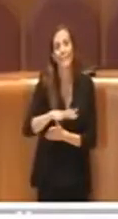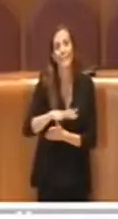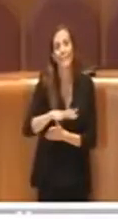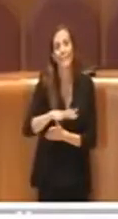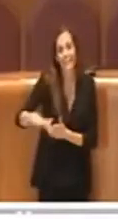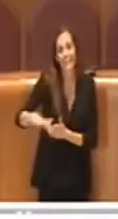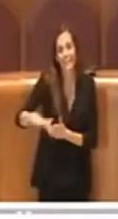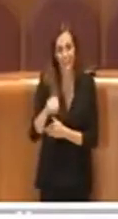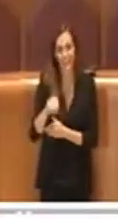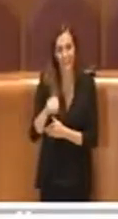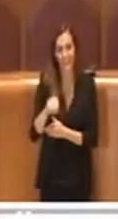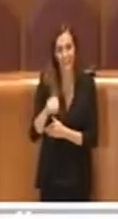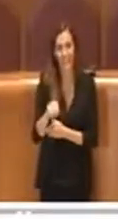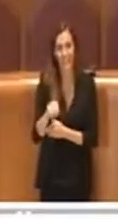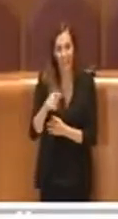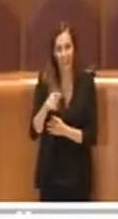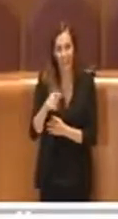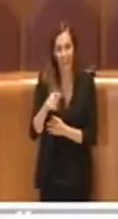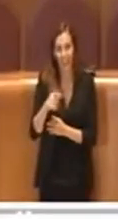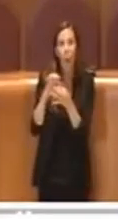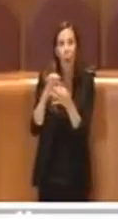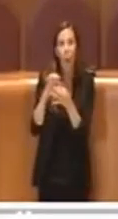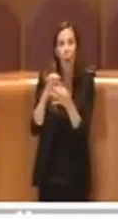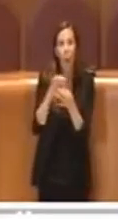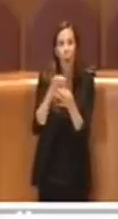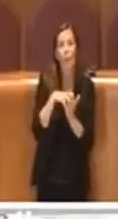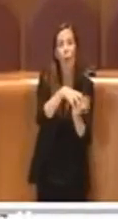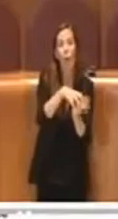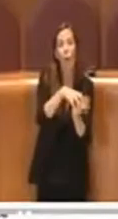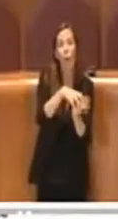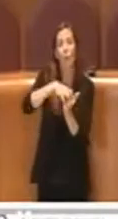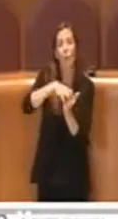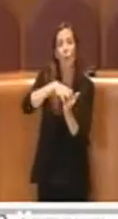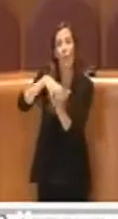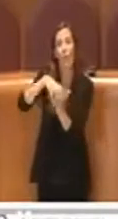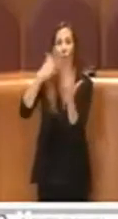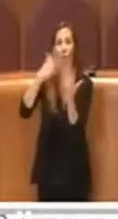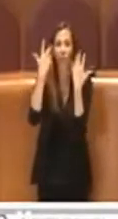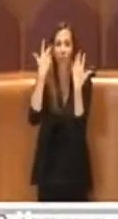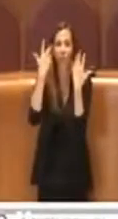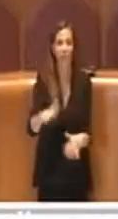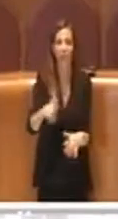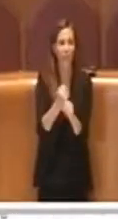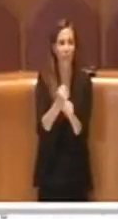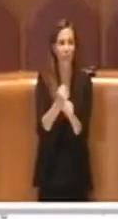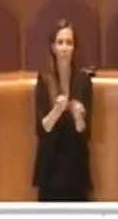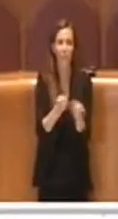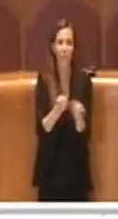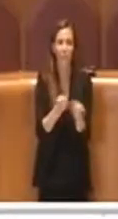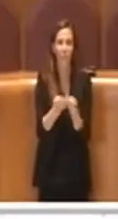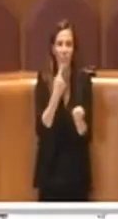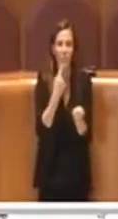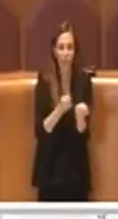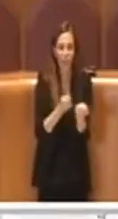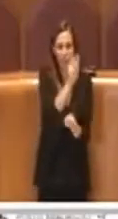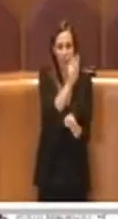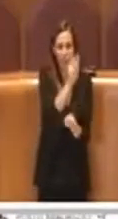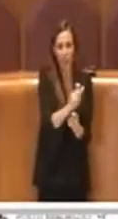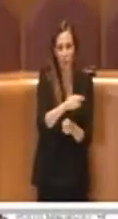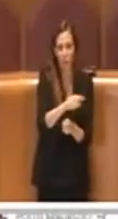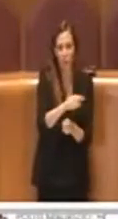alle concessioni date a questi gestori all'interno del